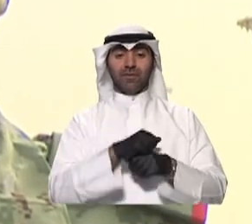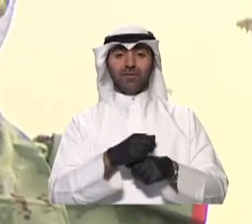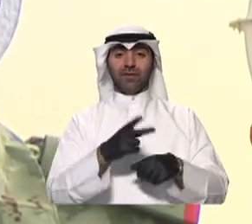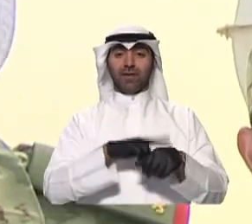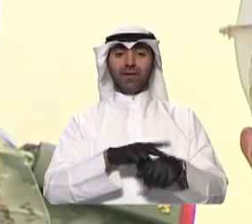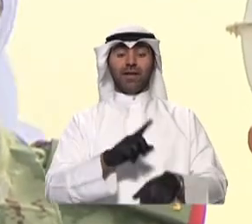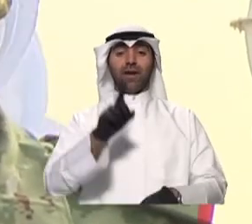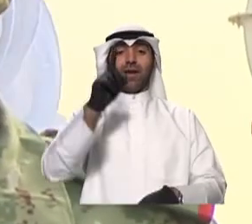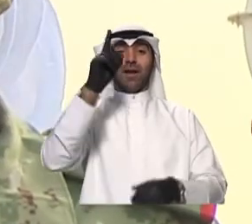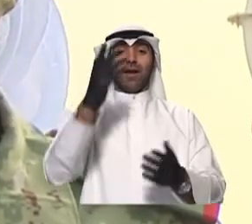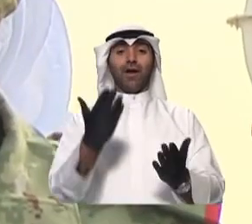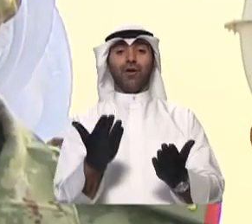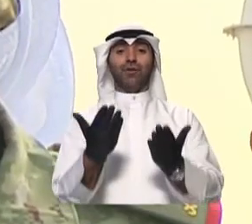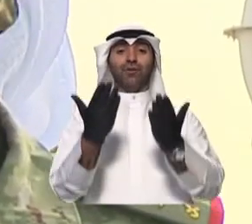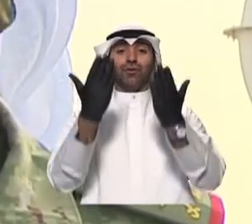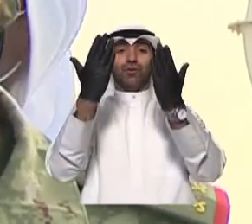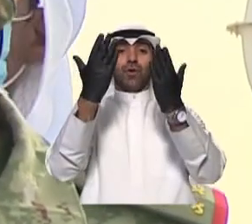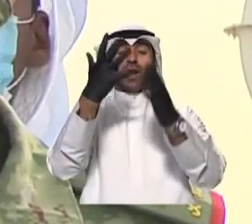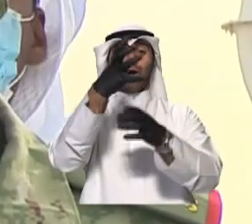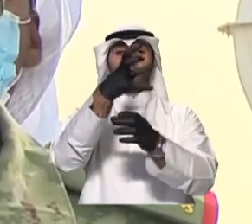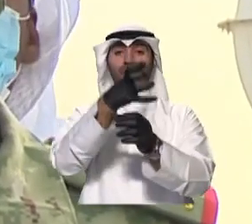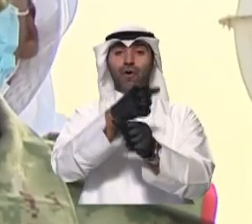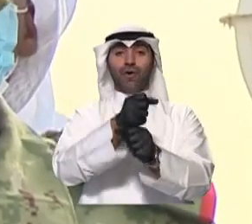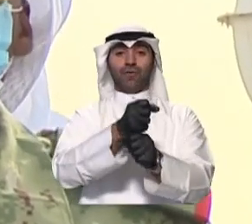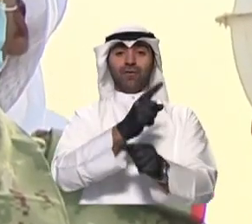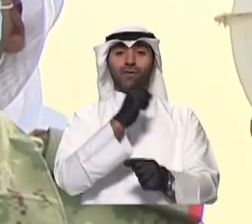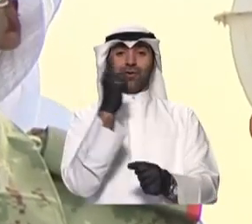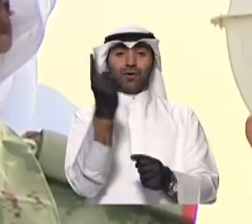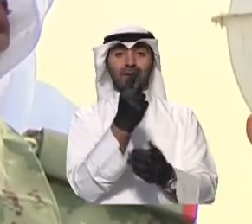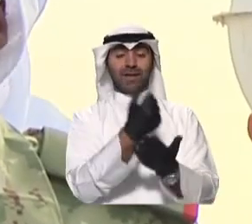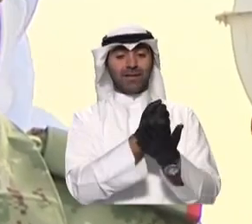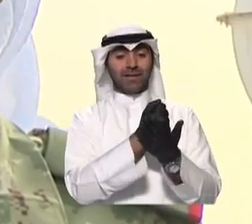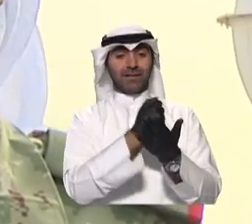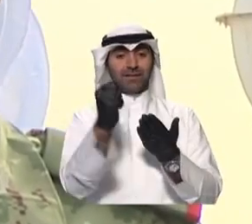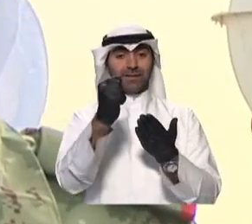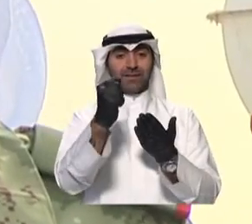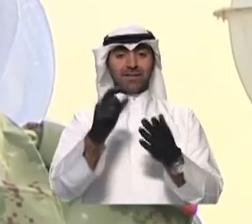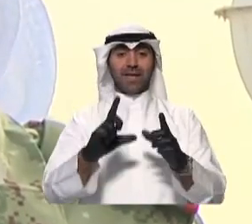وبرحمة ولطف من الله تزول علينا إن شاء الله هذه الغمة وهذا الوباء.